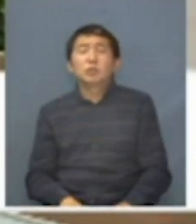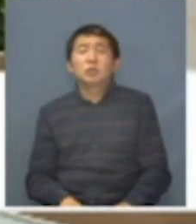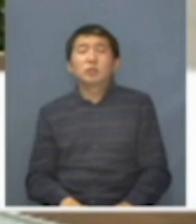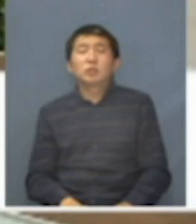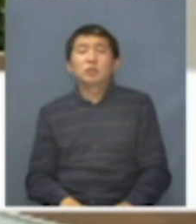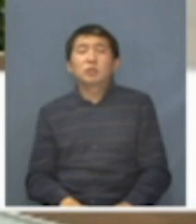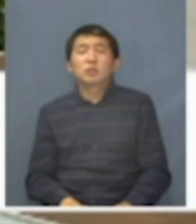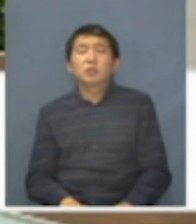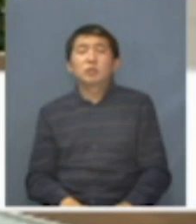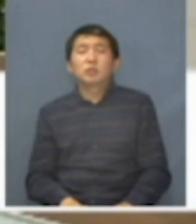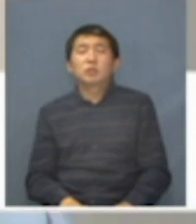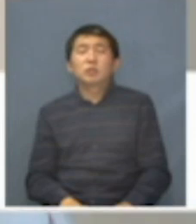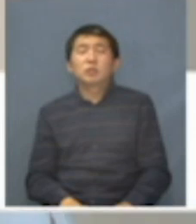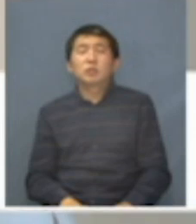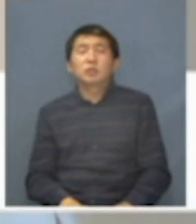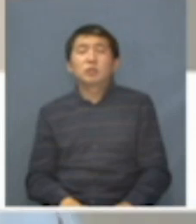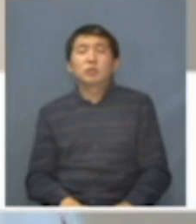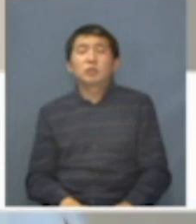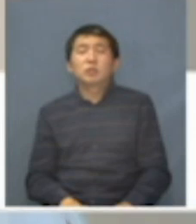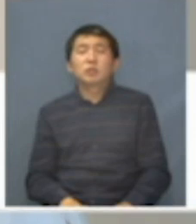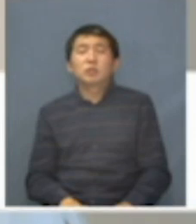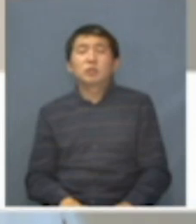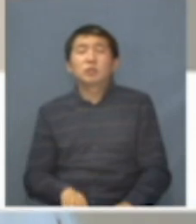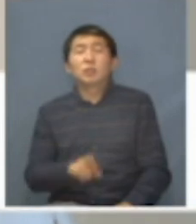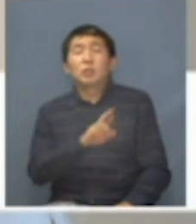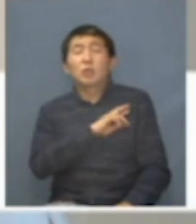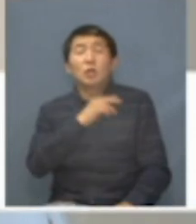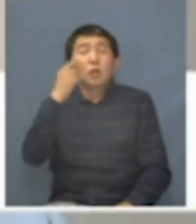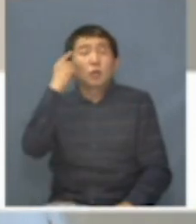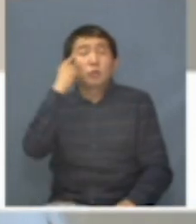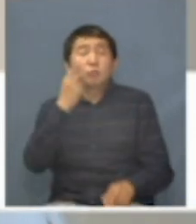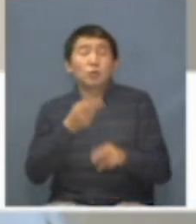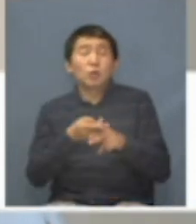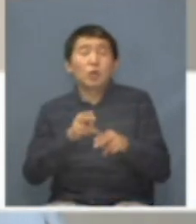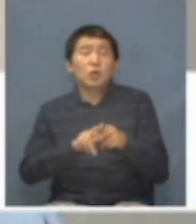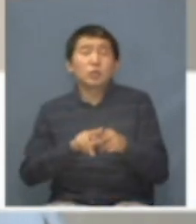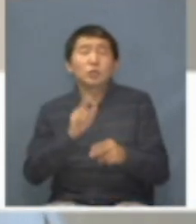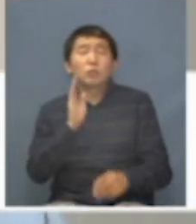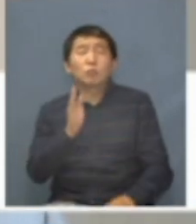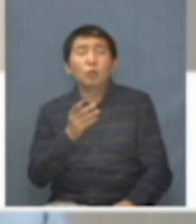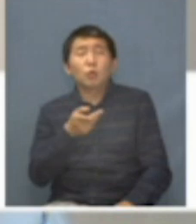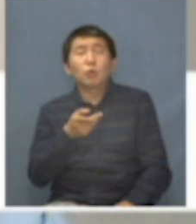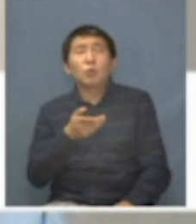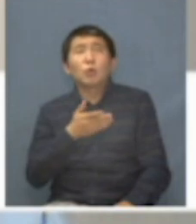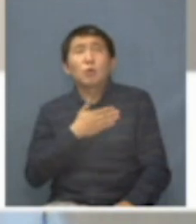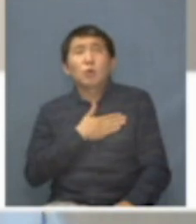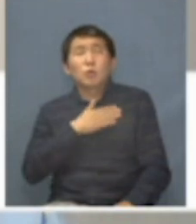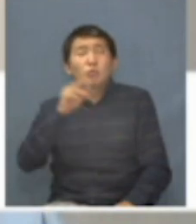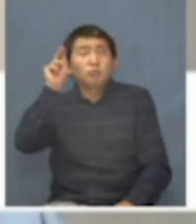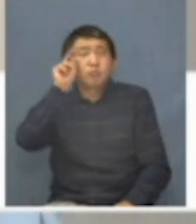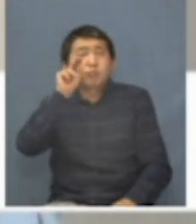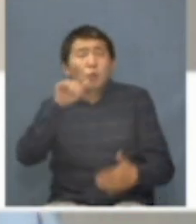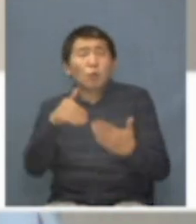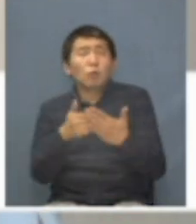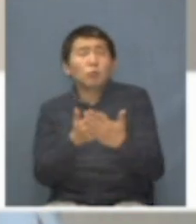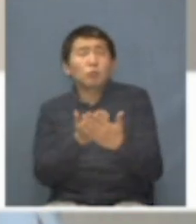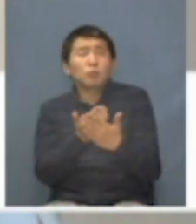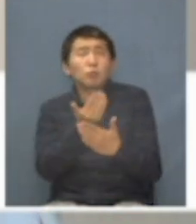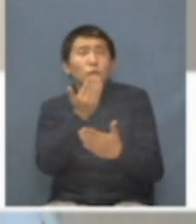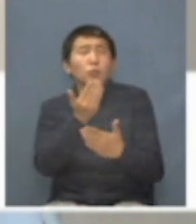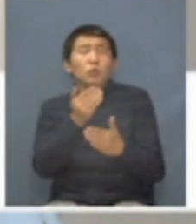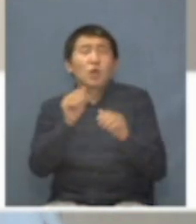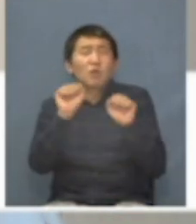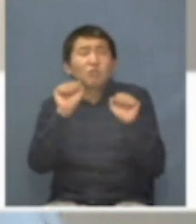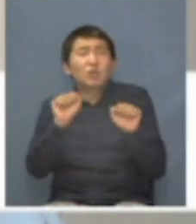ашатын бірден-бір шара дейді. Я думаю, что для меня это будут новые навыки. Бұл мен үшін үйренуге болатын жаңа дағдылар және